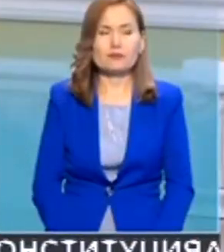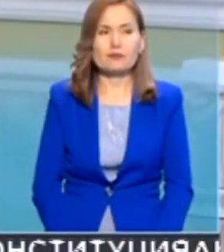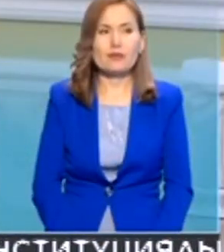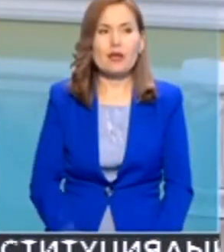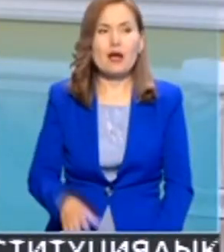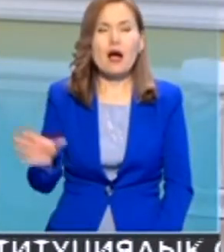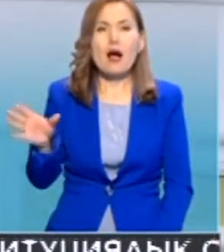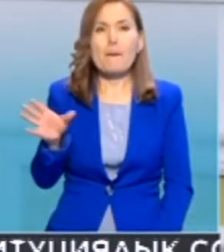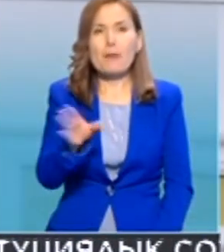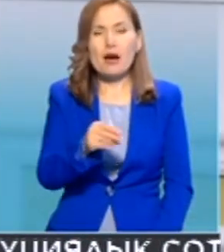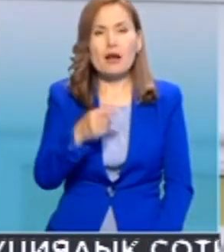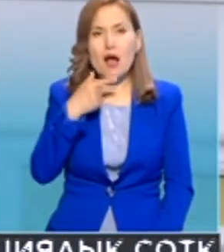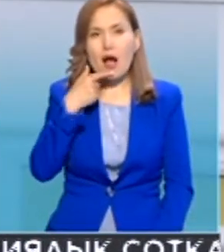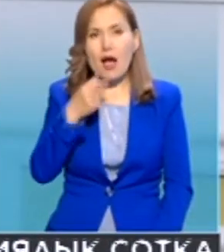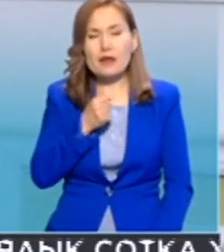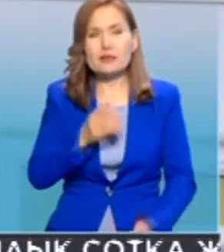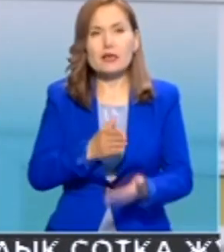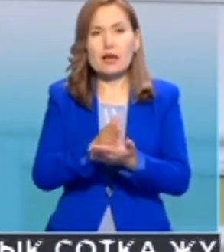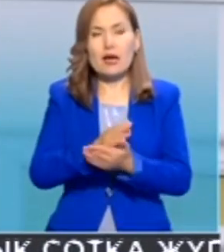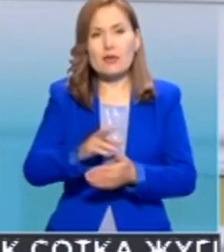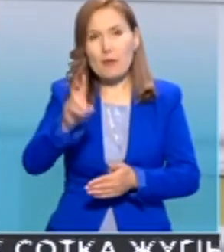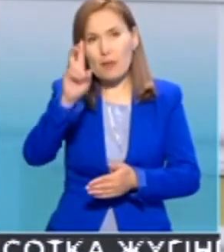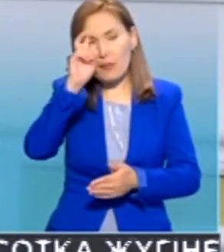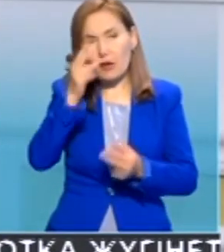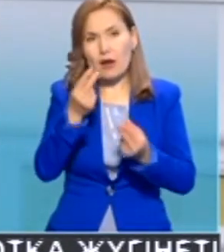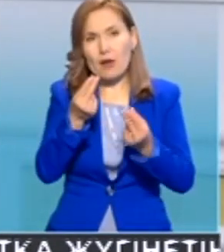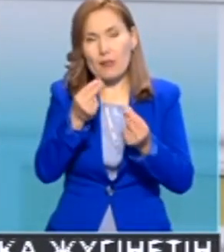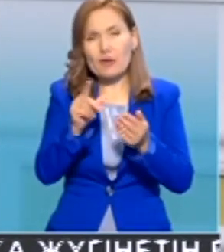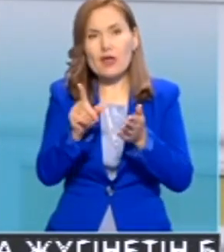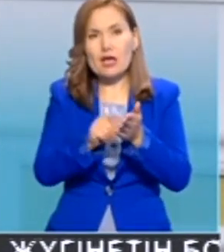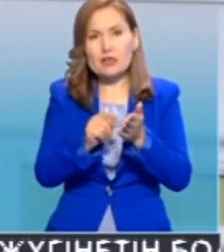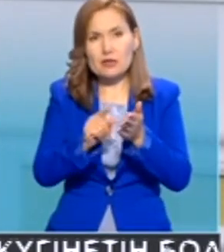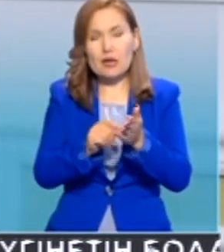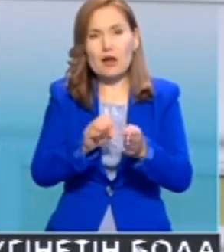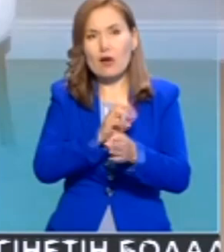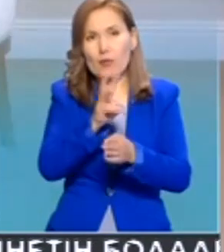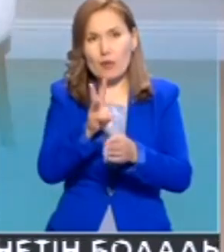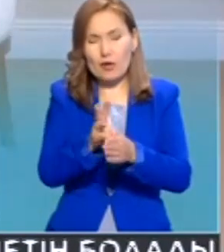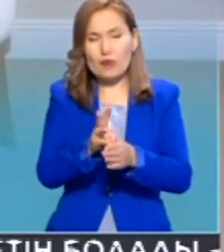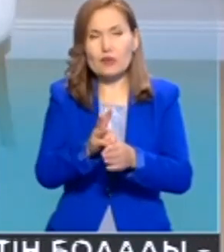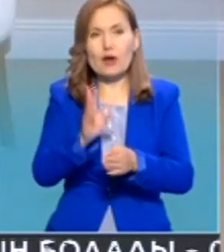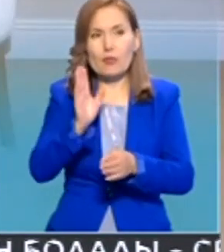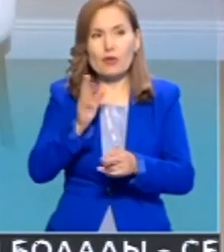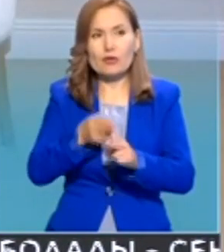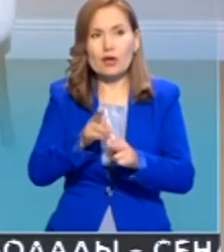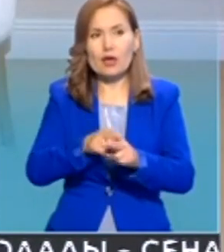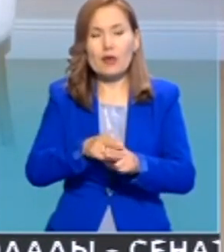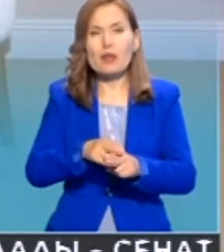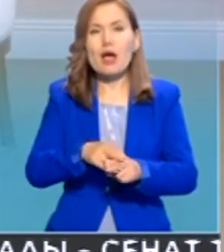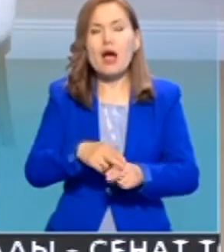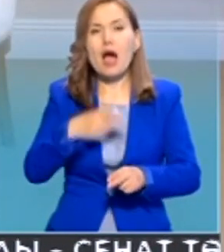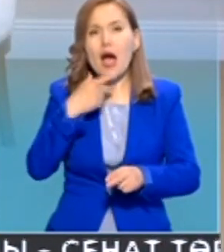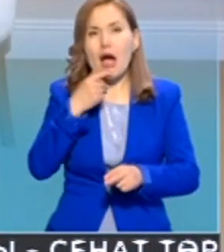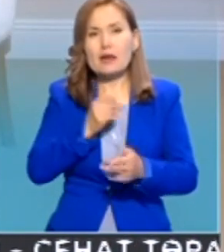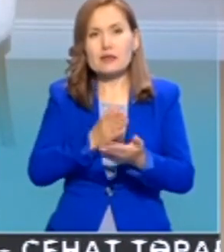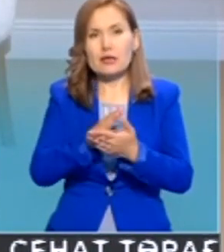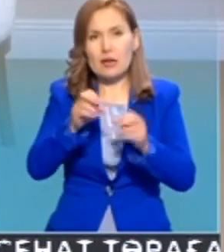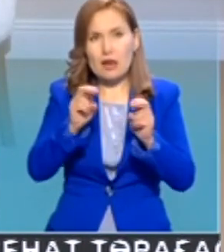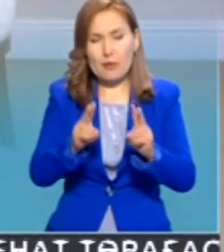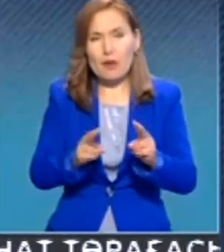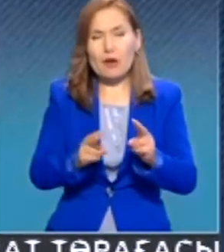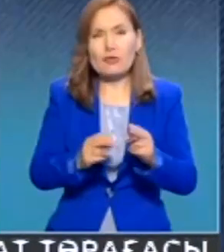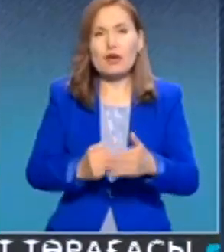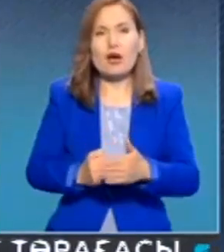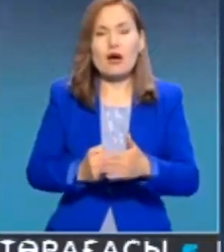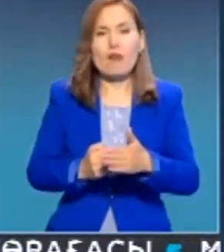Барлық әскери қызметшілер мемлекеттік бюджет арқылы зейнетақы тағайындау жүйесіне көшті. Әскери қызметшілердің мәртебесі